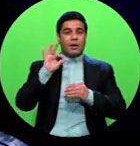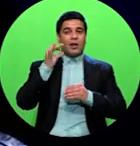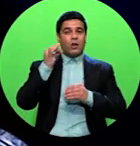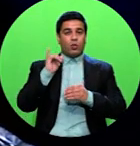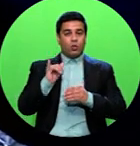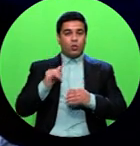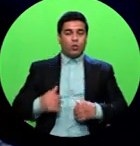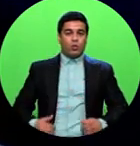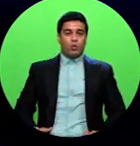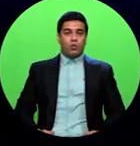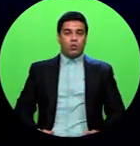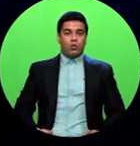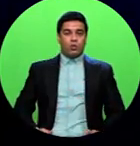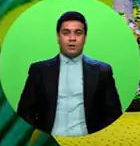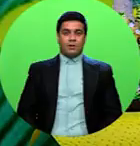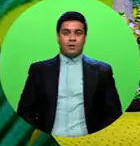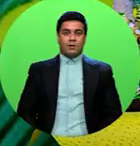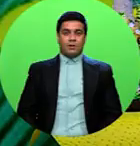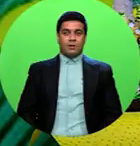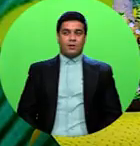нашего шаблона.